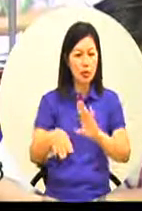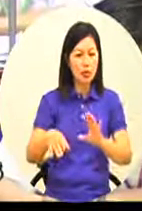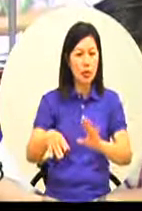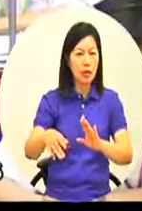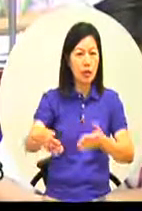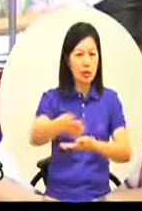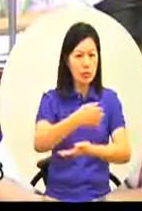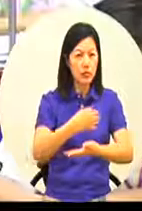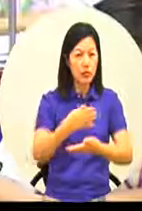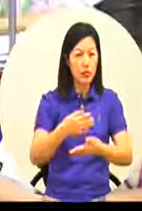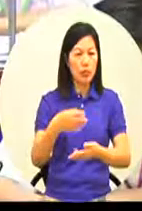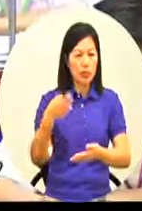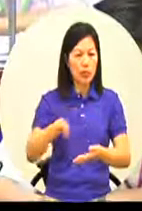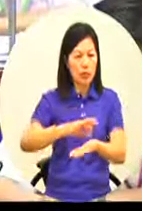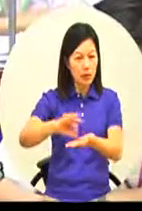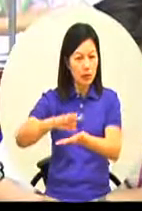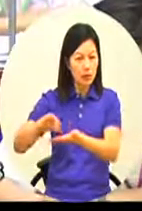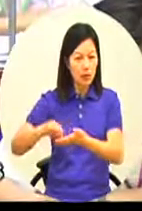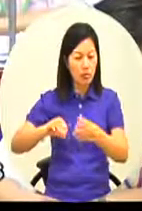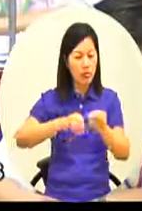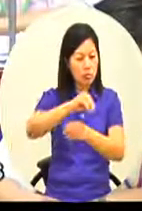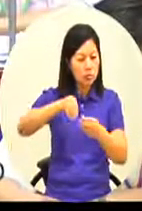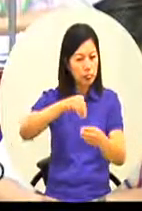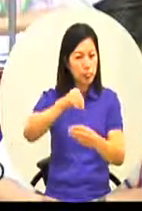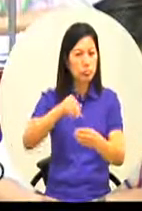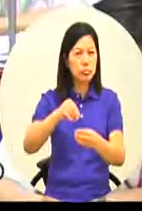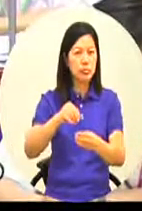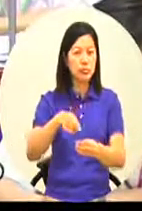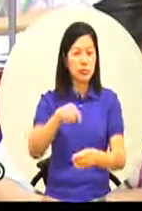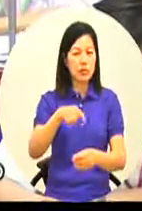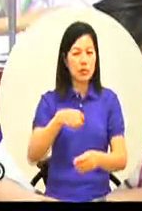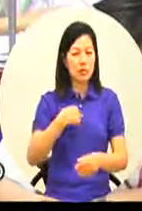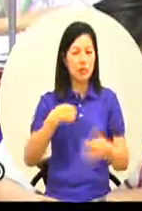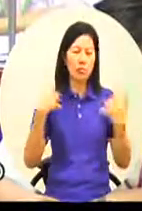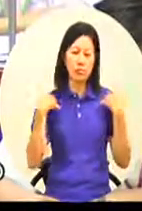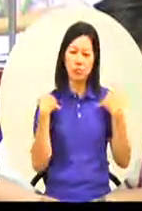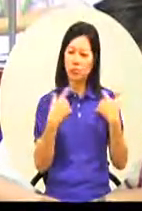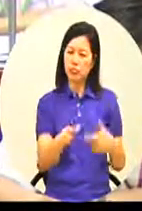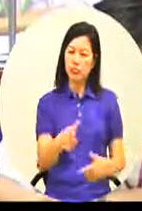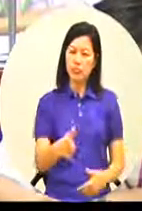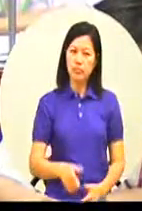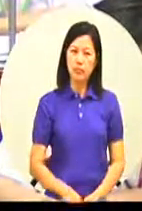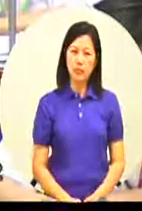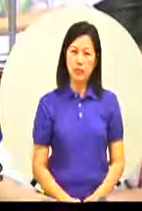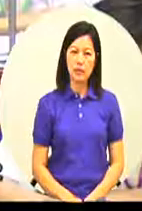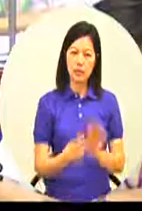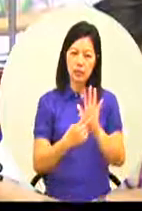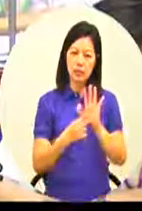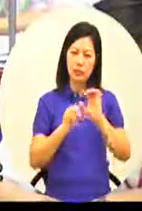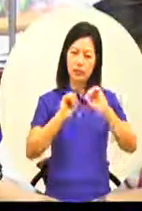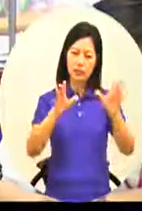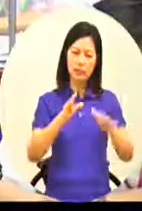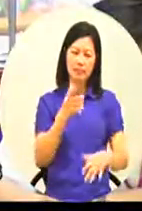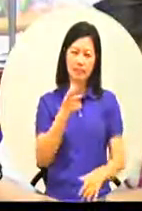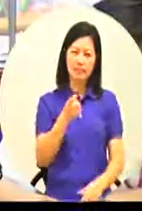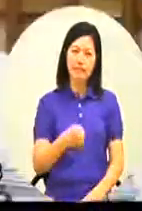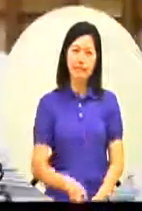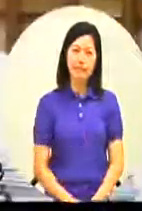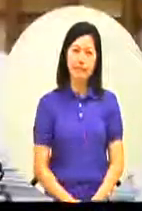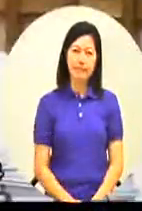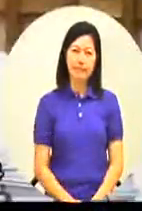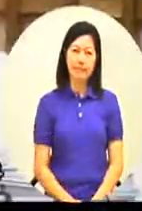个调度的部分，即搭只都毋是我权责范围内底，当甲你甲议员报告的。 实在